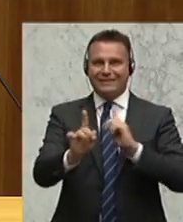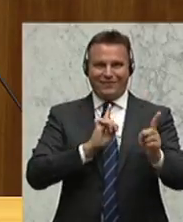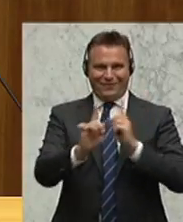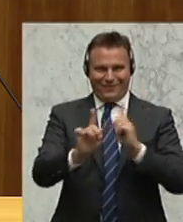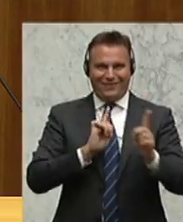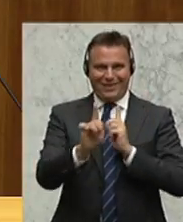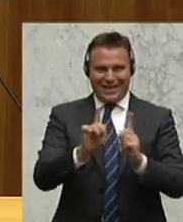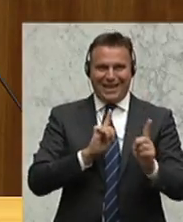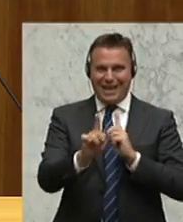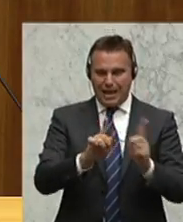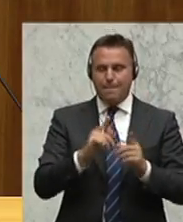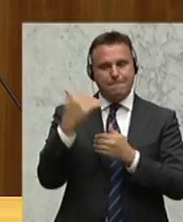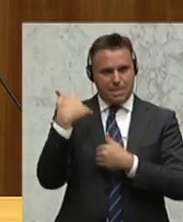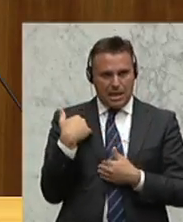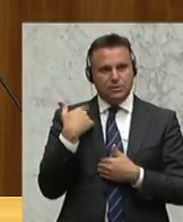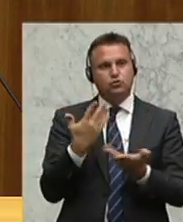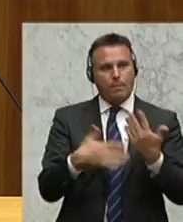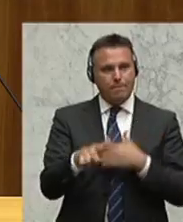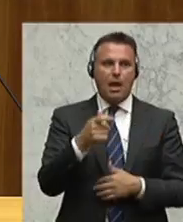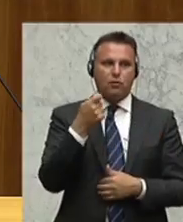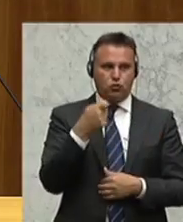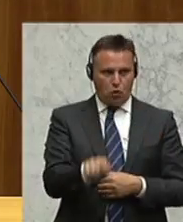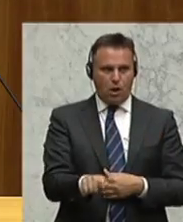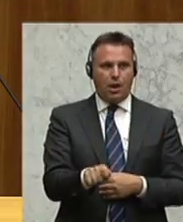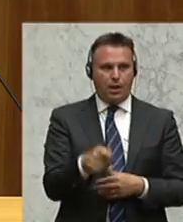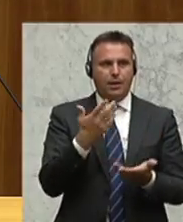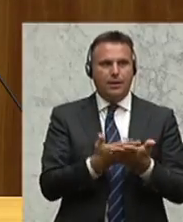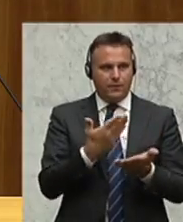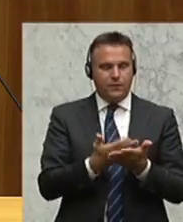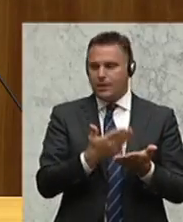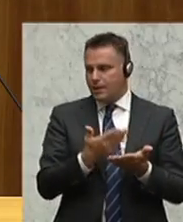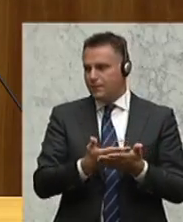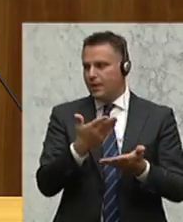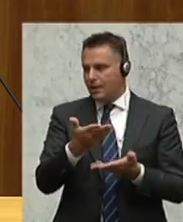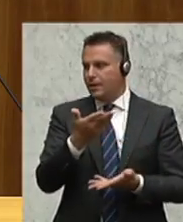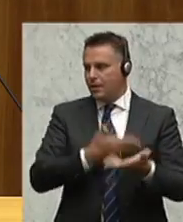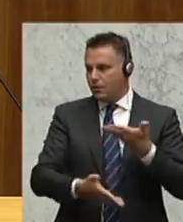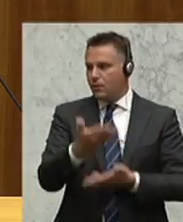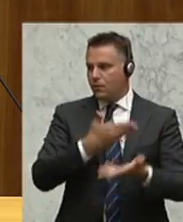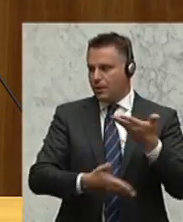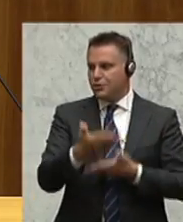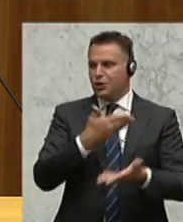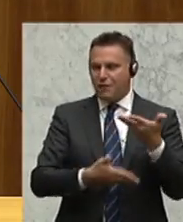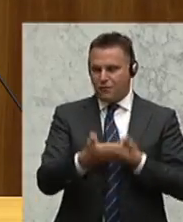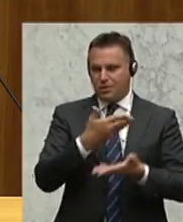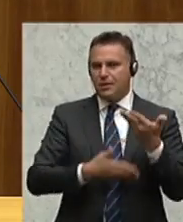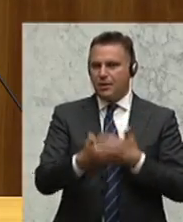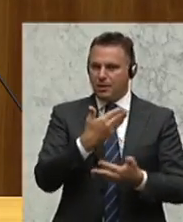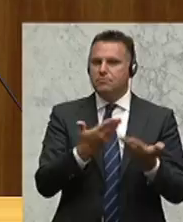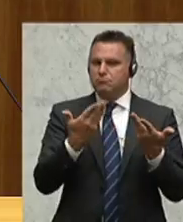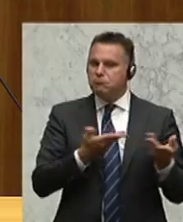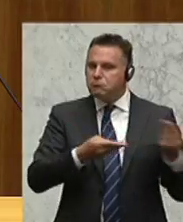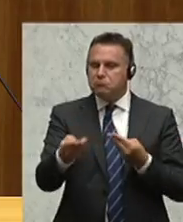nicht unwesentlich verteuert. Die Forderung der Wirtschaft und der Industrie nach